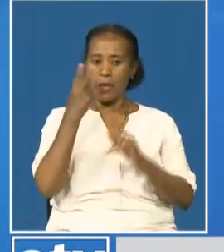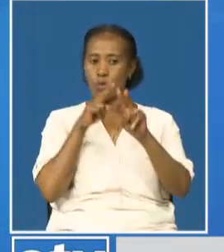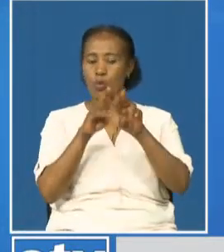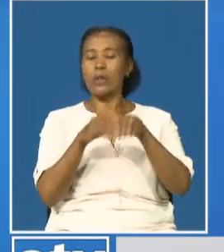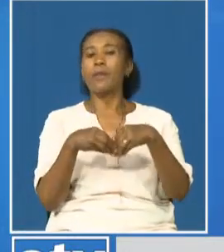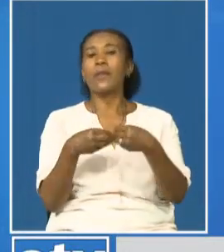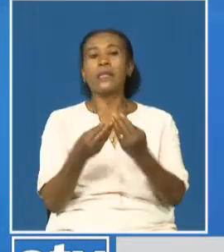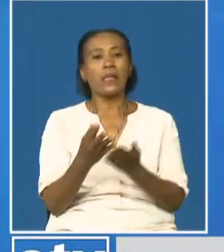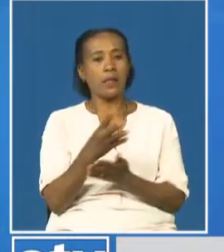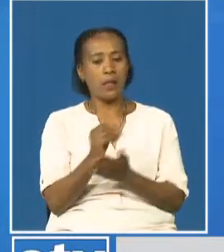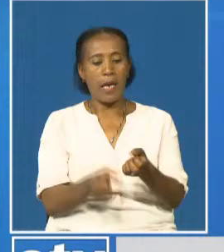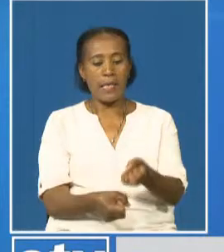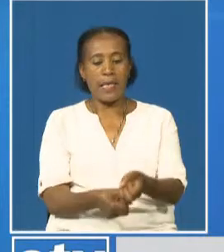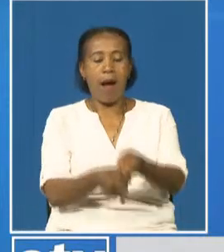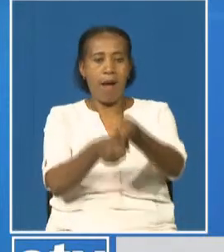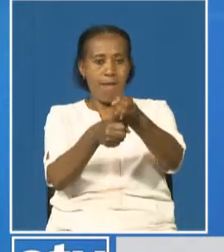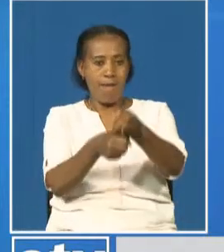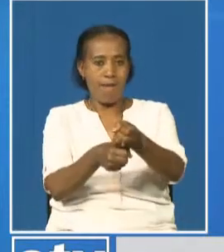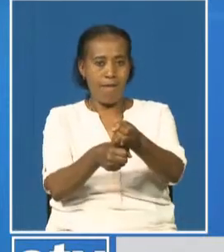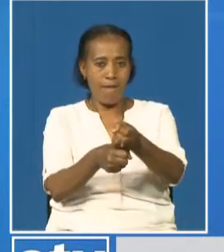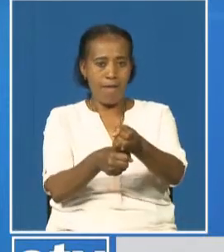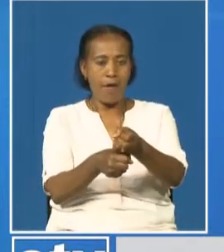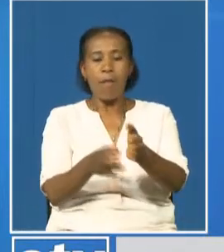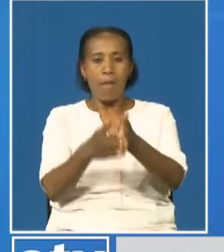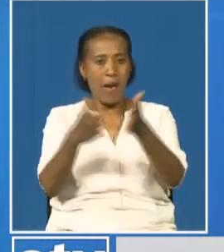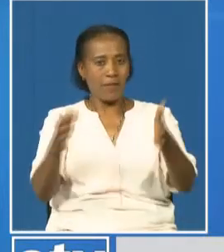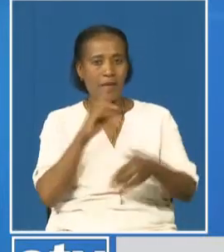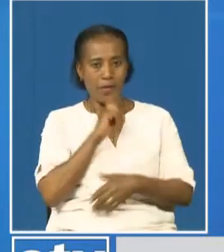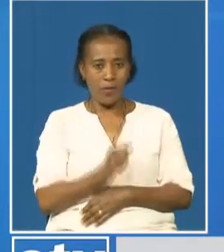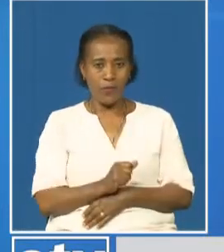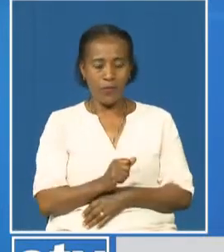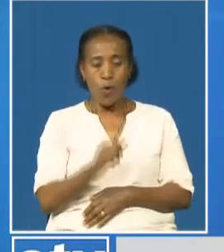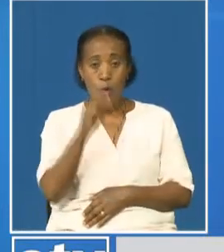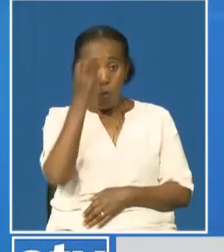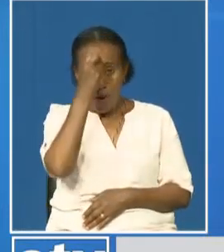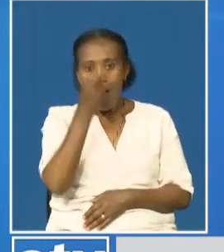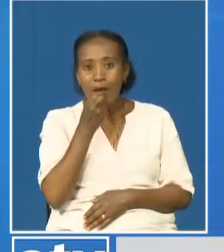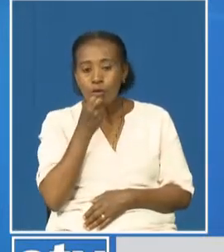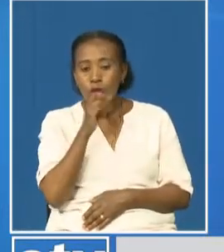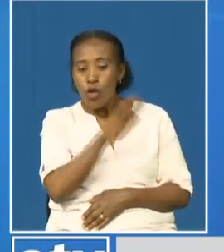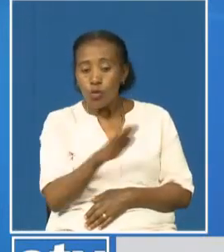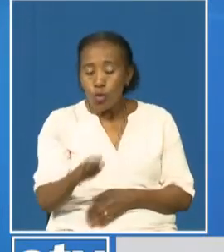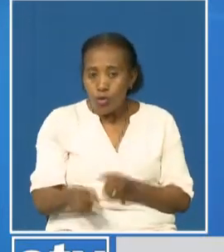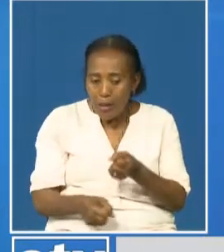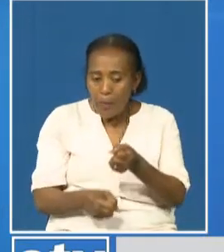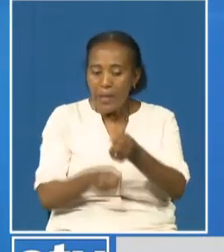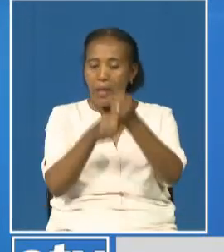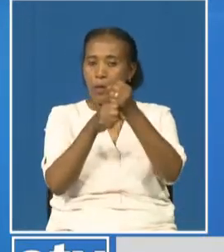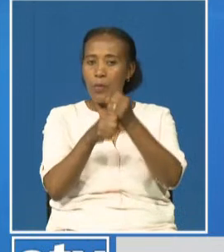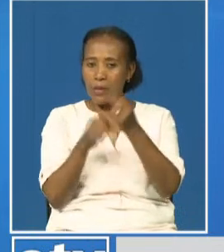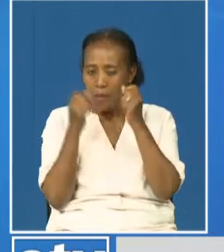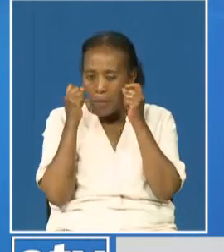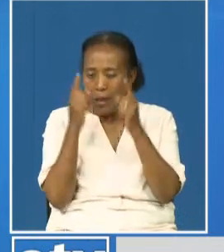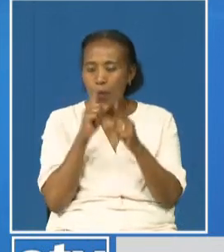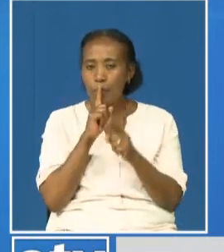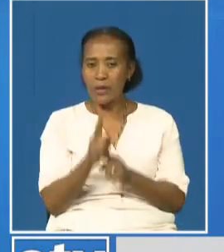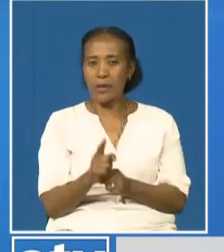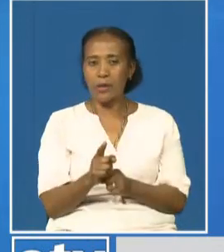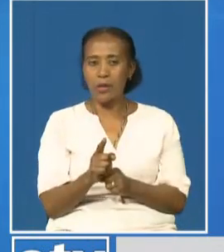ትኩረት መስጠትና ድጋፋችንን ማስፋት ነው። ወላጆች ልጆቻቸውን የሚደግፉበትን